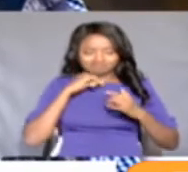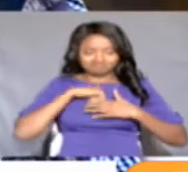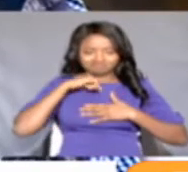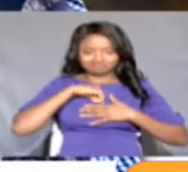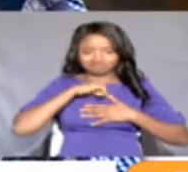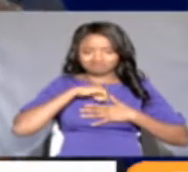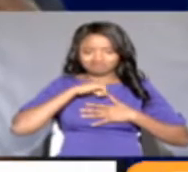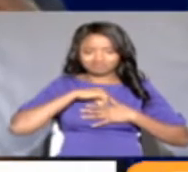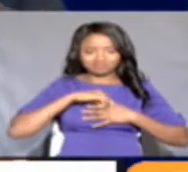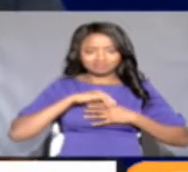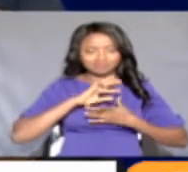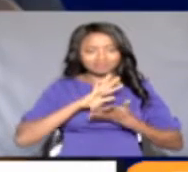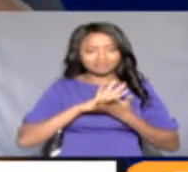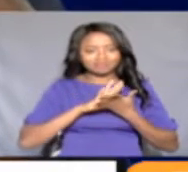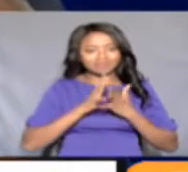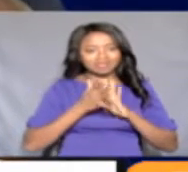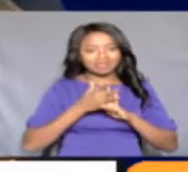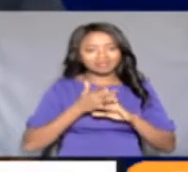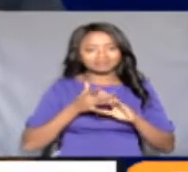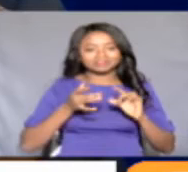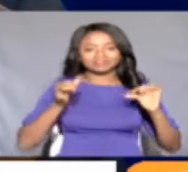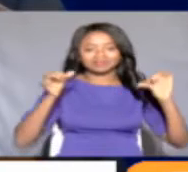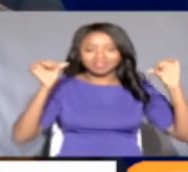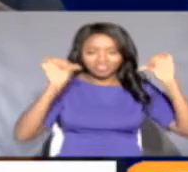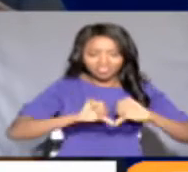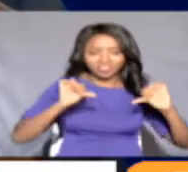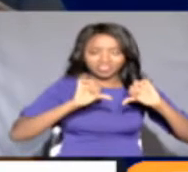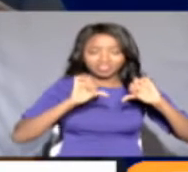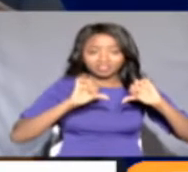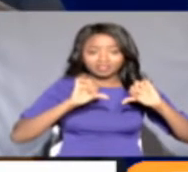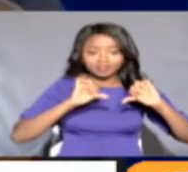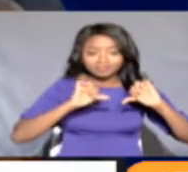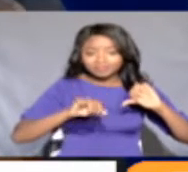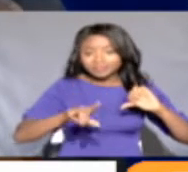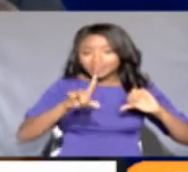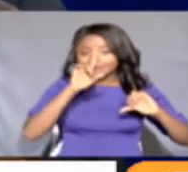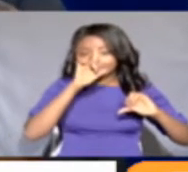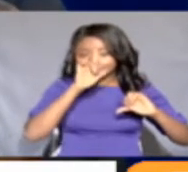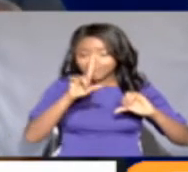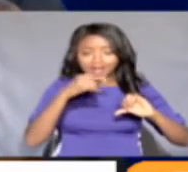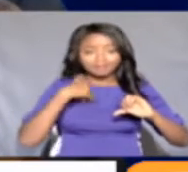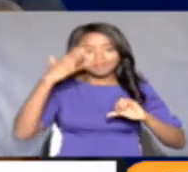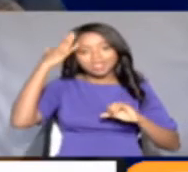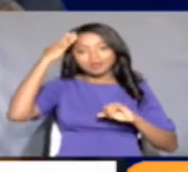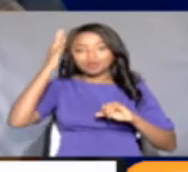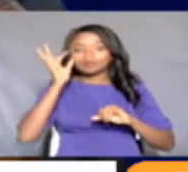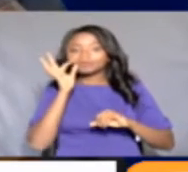najua cannabis sativa ni painkiller ya magonjwa yote kwa mwili.